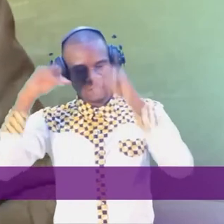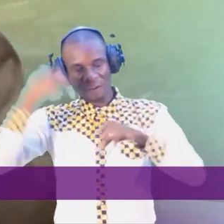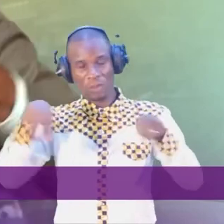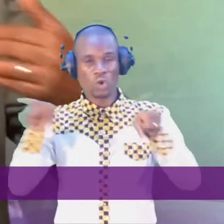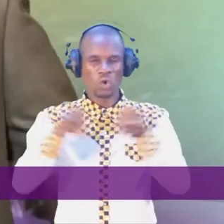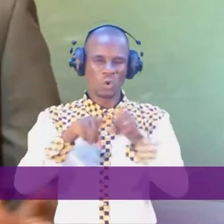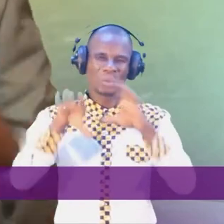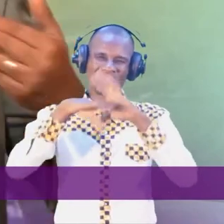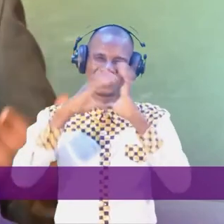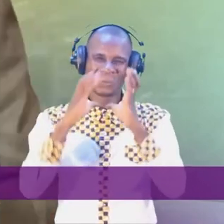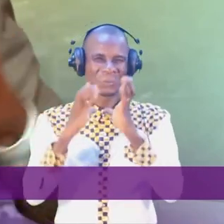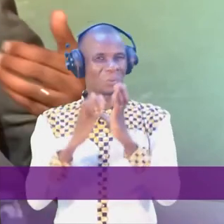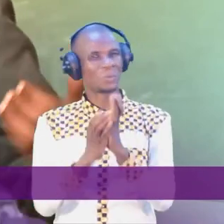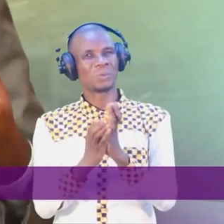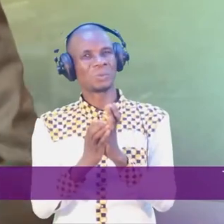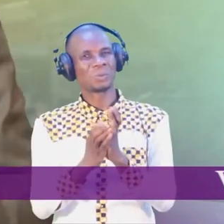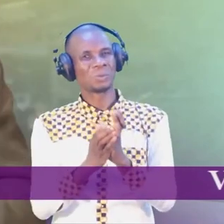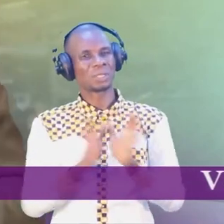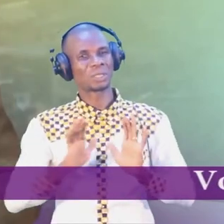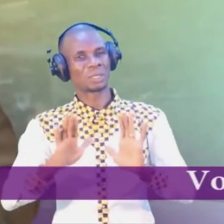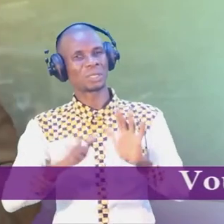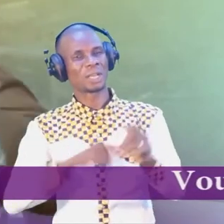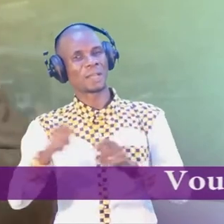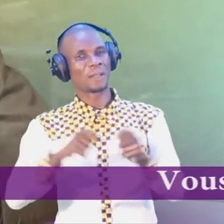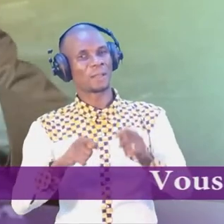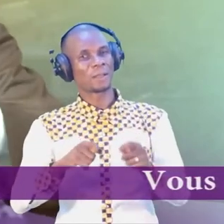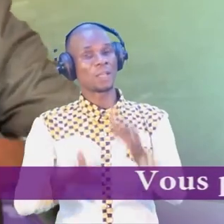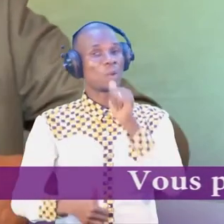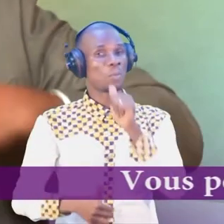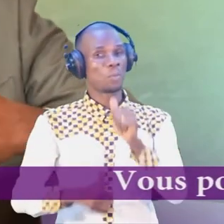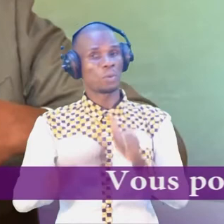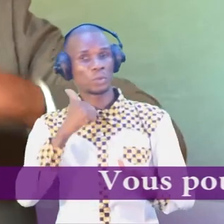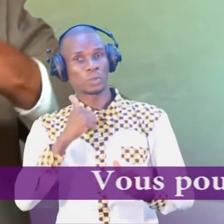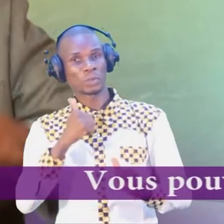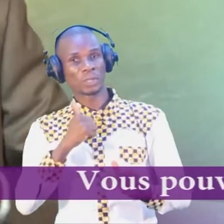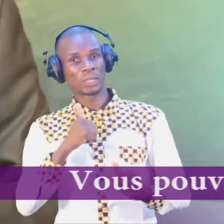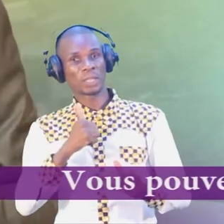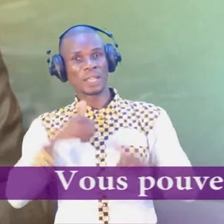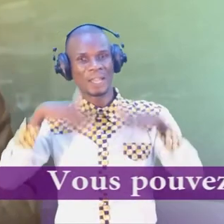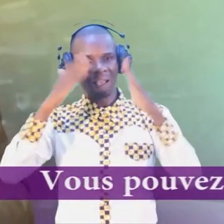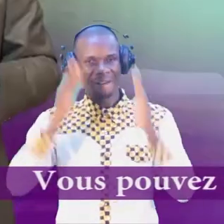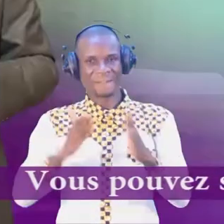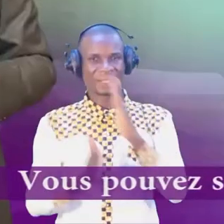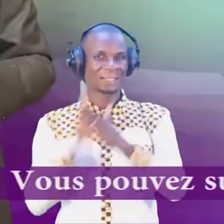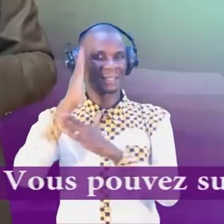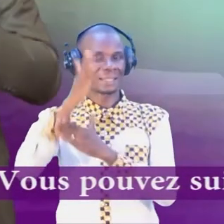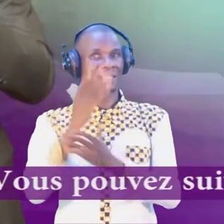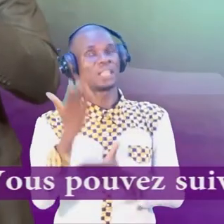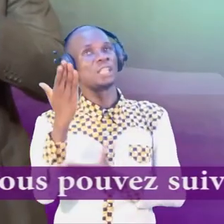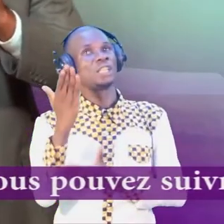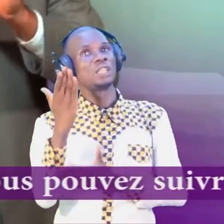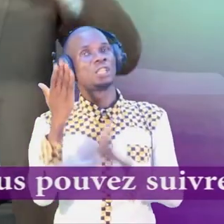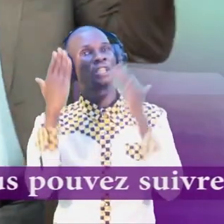Inakataza kwamba tusiwe na mawazo machafu na tusiwe na nia mchafu na chochote ambao